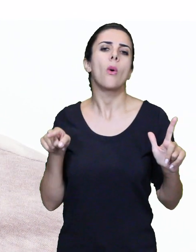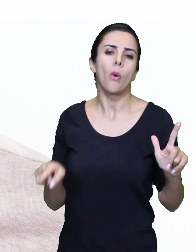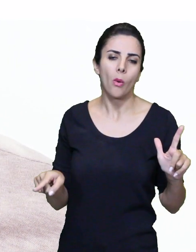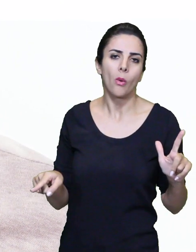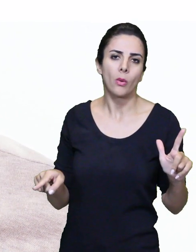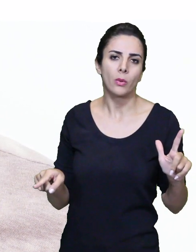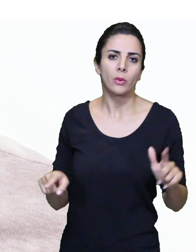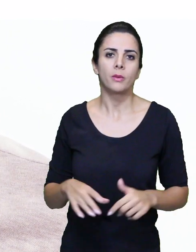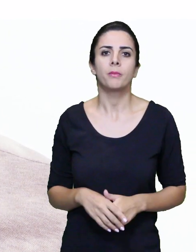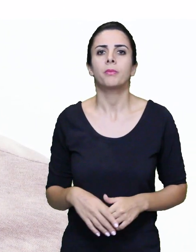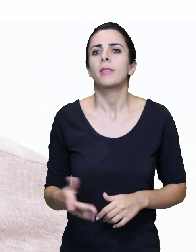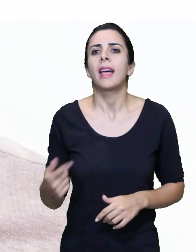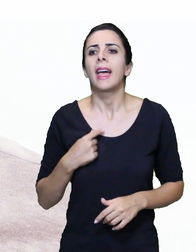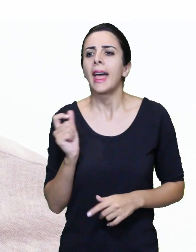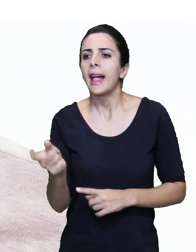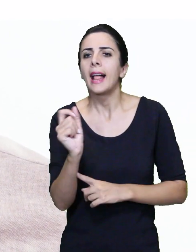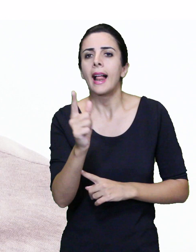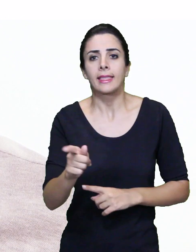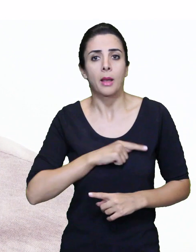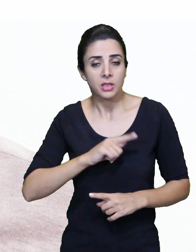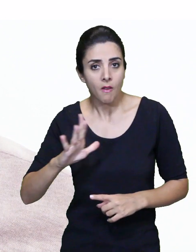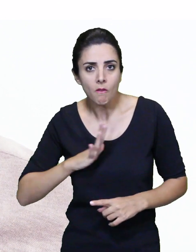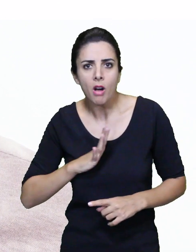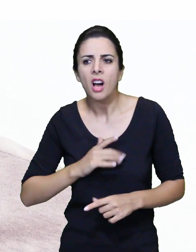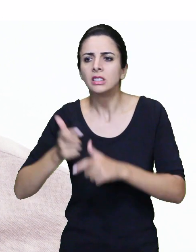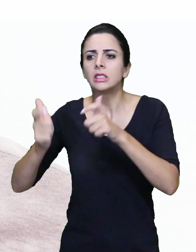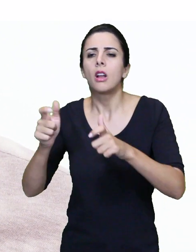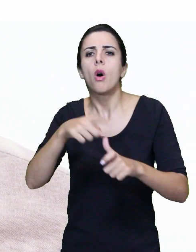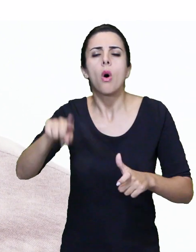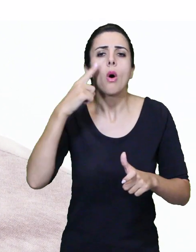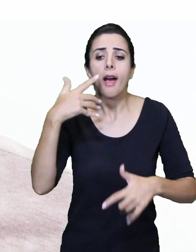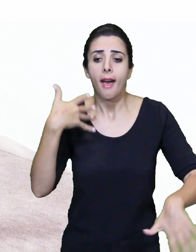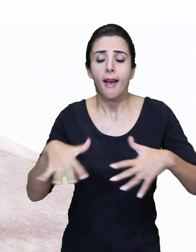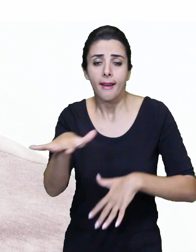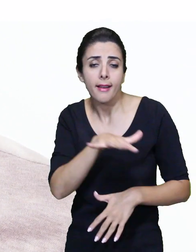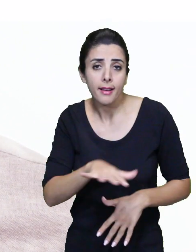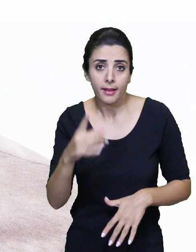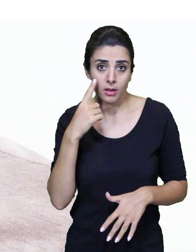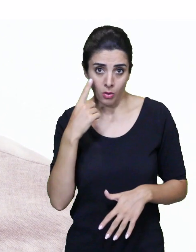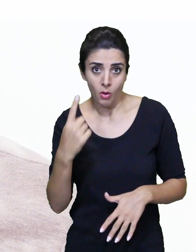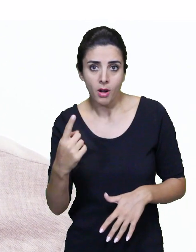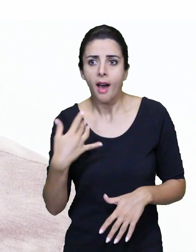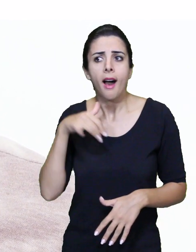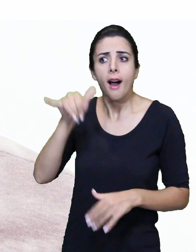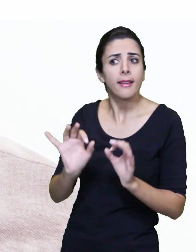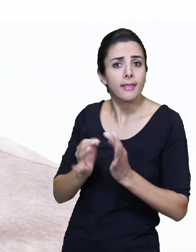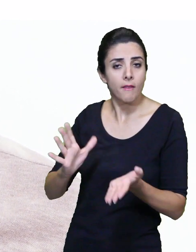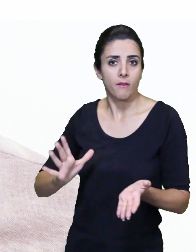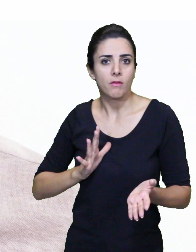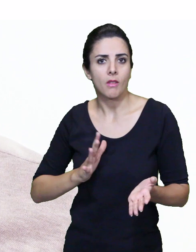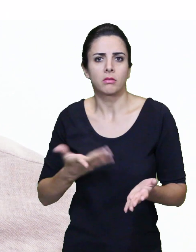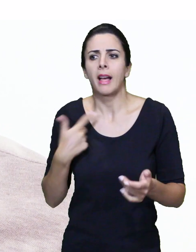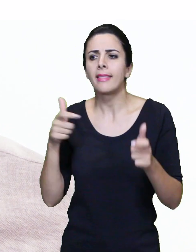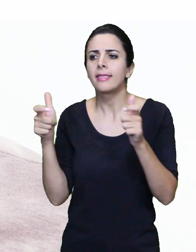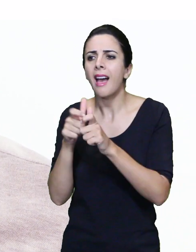İl temsilcilikleri farklı şehirlerde engellilerin haklarını, engellilerin